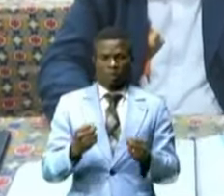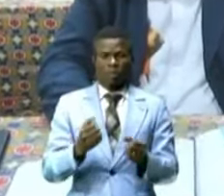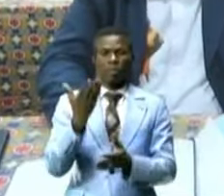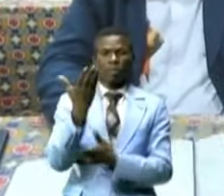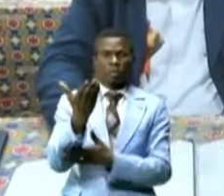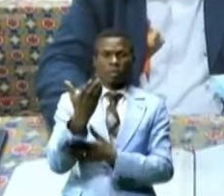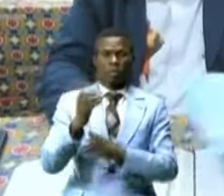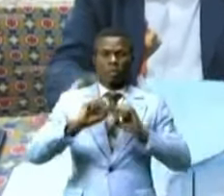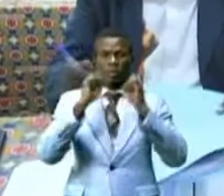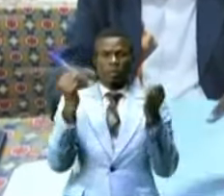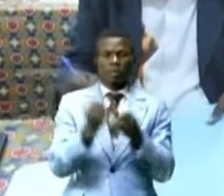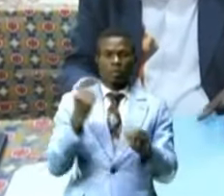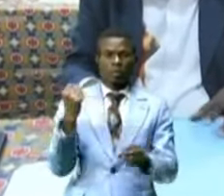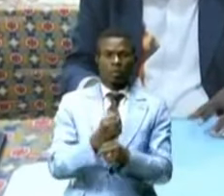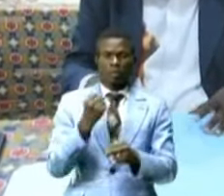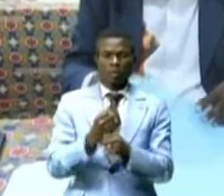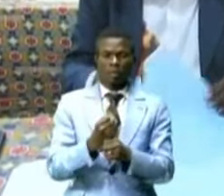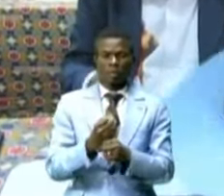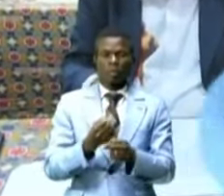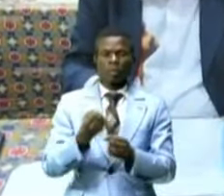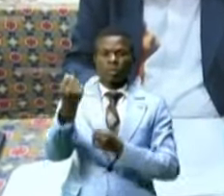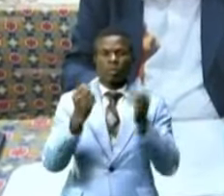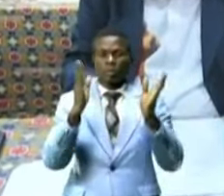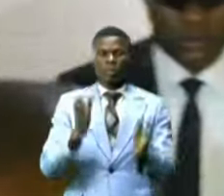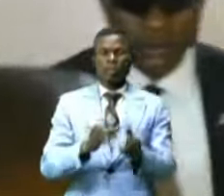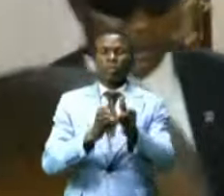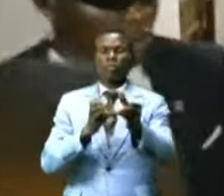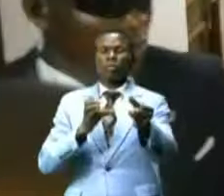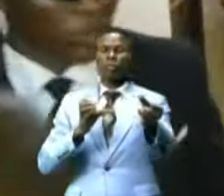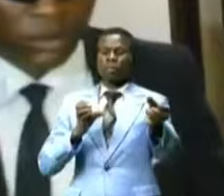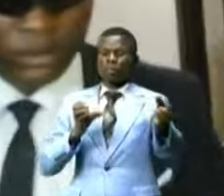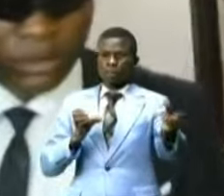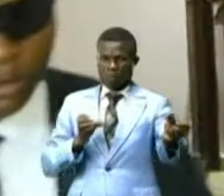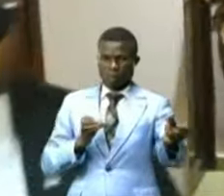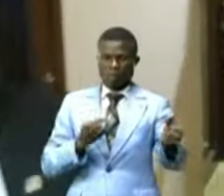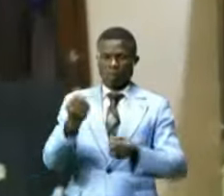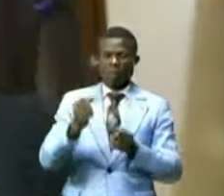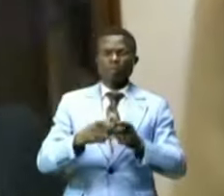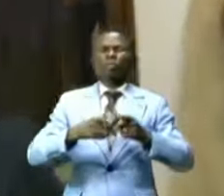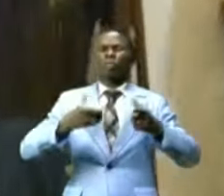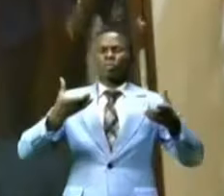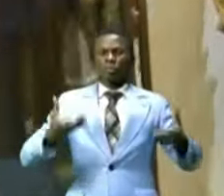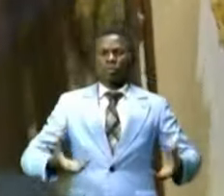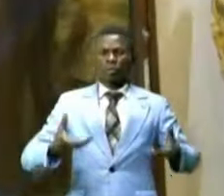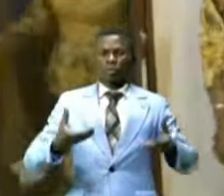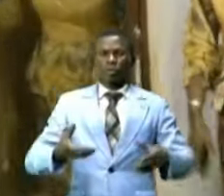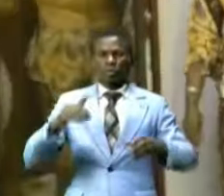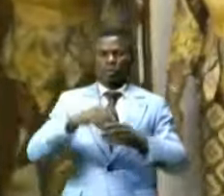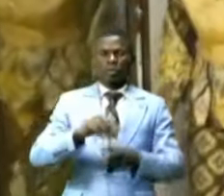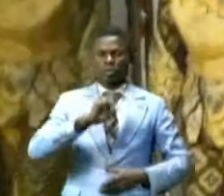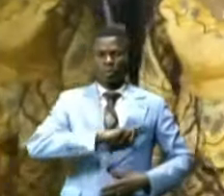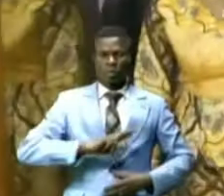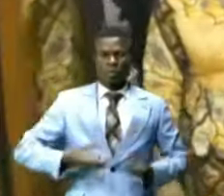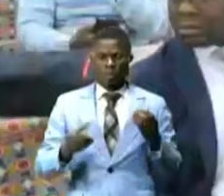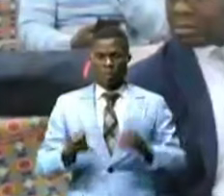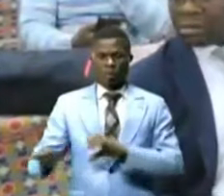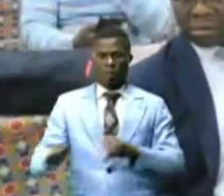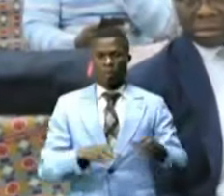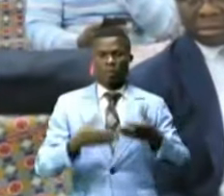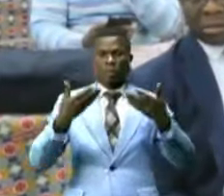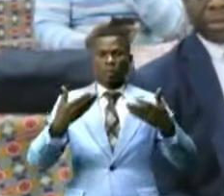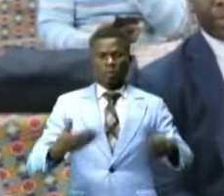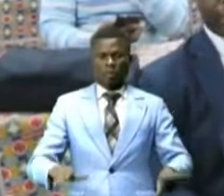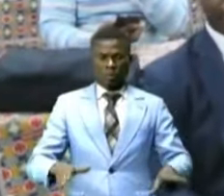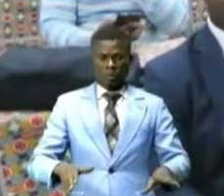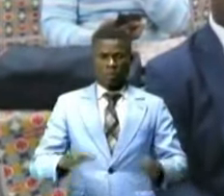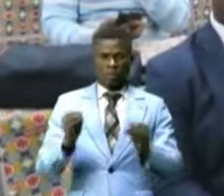revendications socio-professionnelles des transporteurs routiers par camion poids lourd à travers la RDC. La cérémonie de clôture de